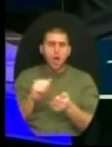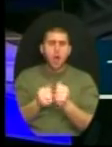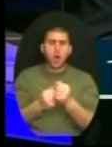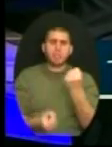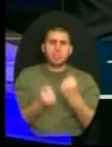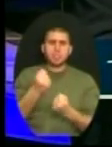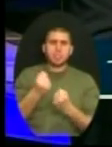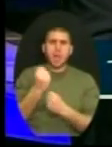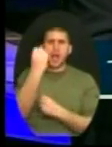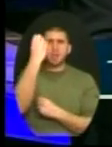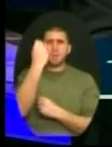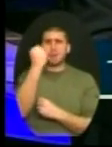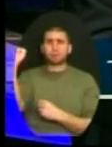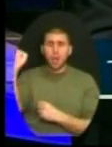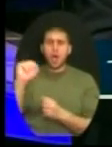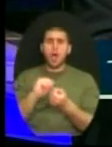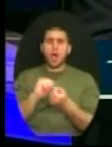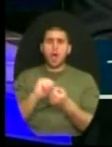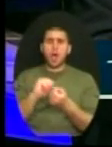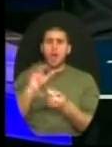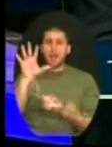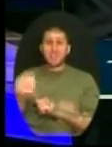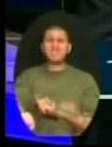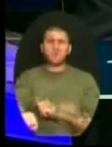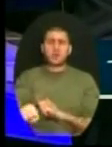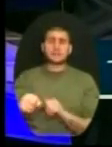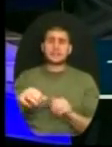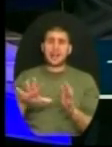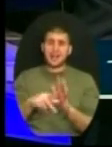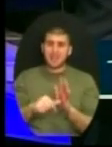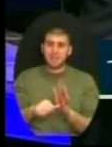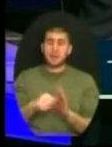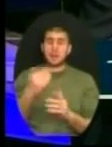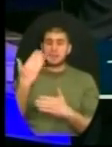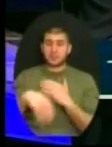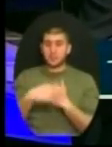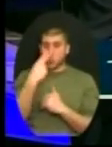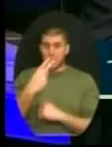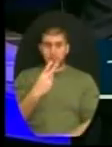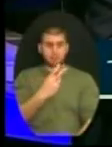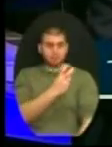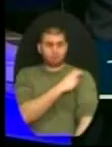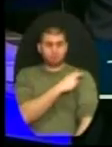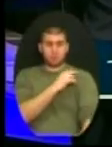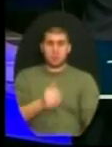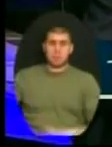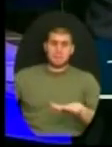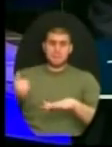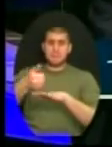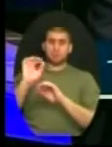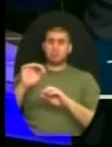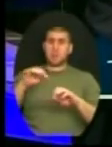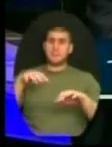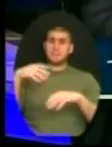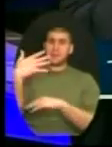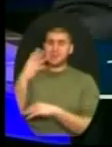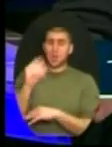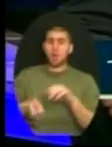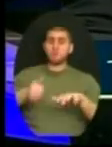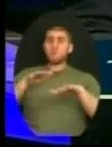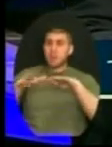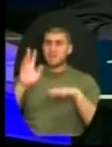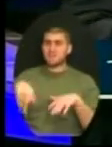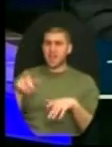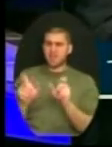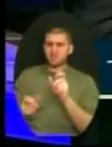נהג שחצה באור אדום, או לתפוס גנב, או שודד. בסוף, כשהם באים ורואים את צמרת המדינית של מדינת ישראל, מראש הממשלה,